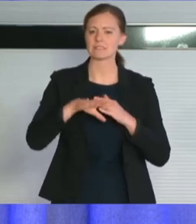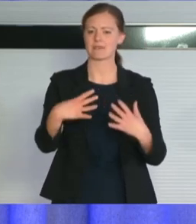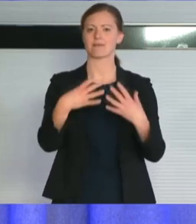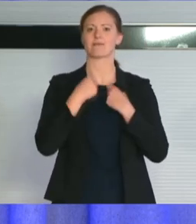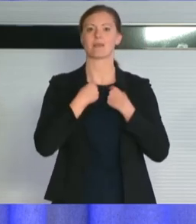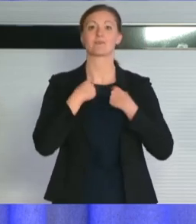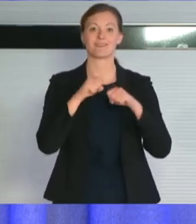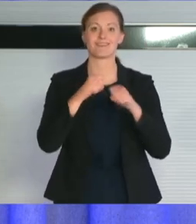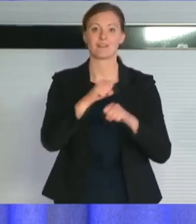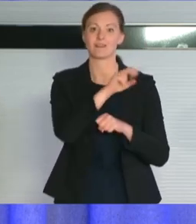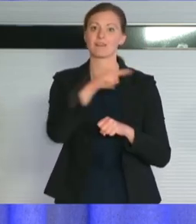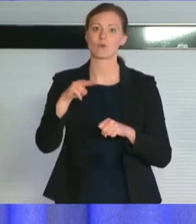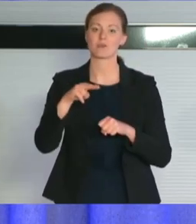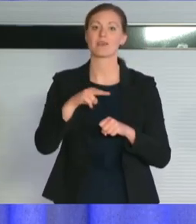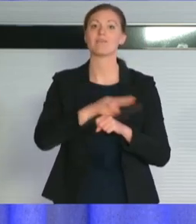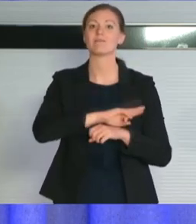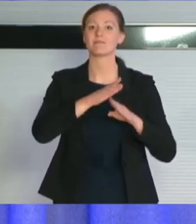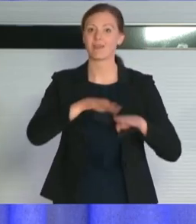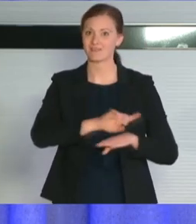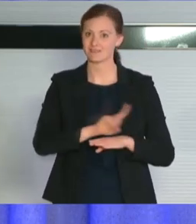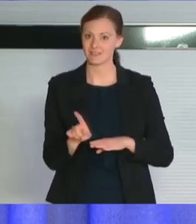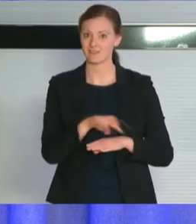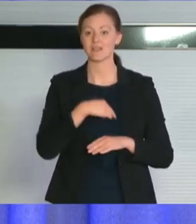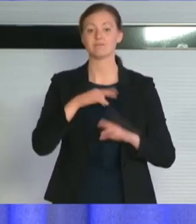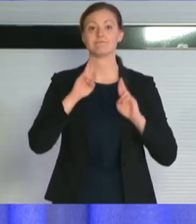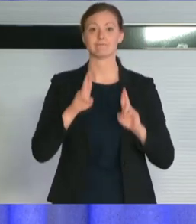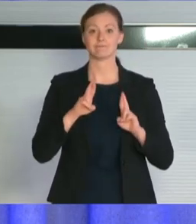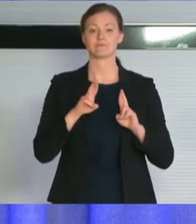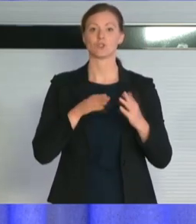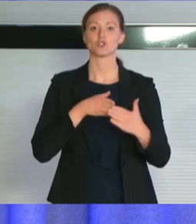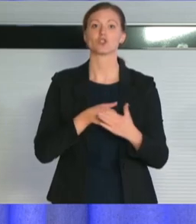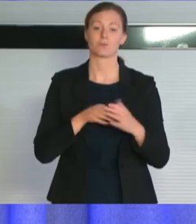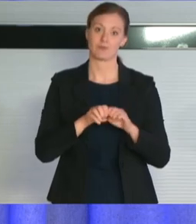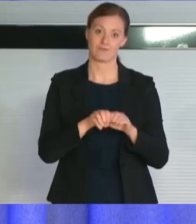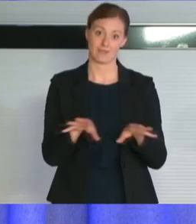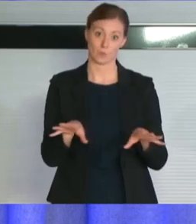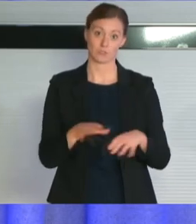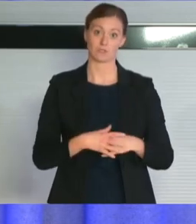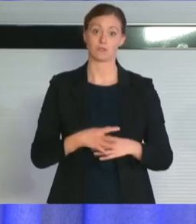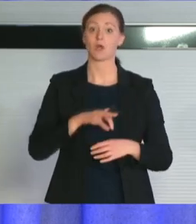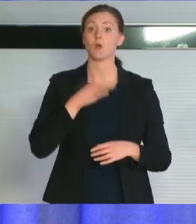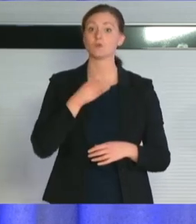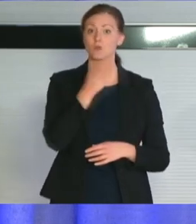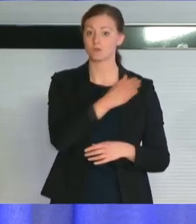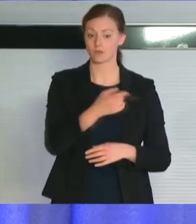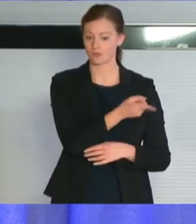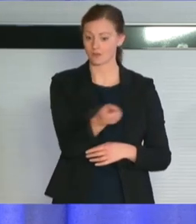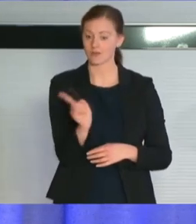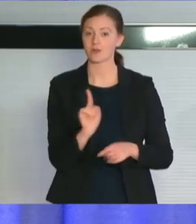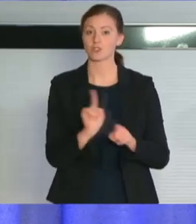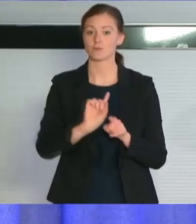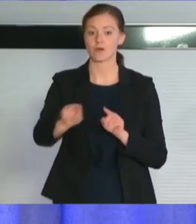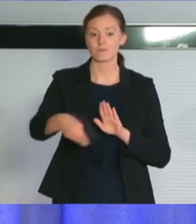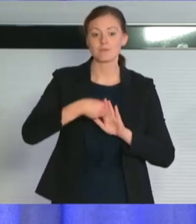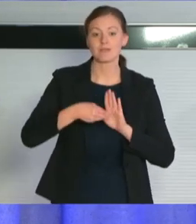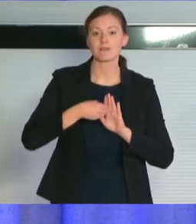fredstid. Det gjorde vi i håp om å stanse viruset. Og jeg har lyst til å takke alle som har bidratt i